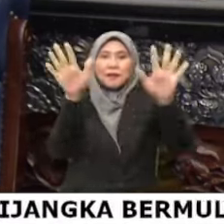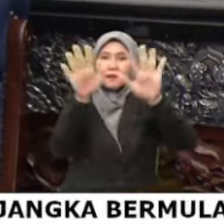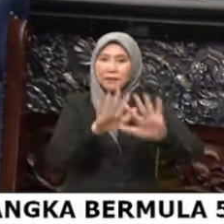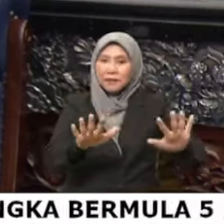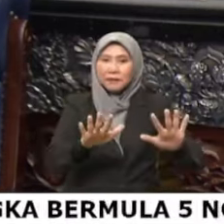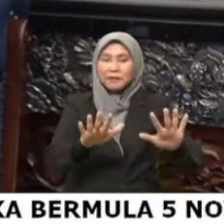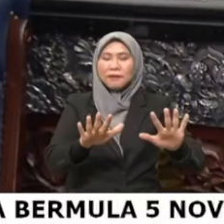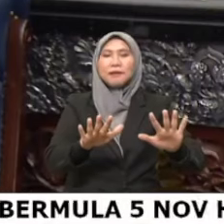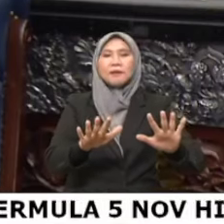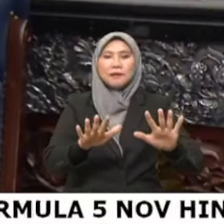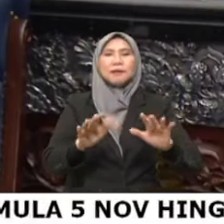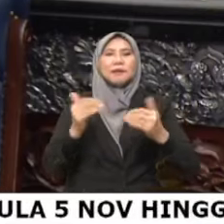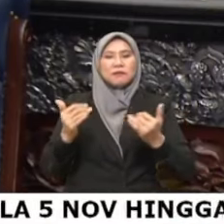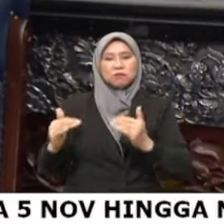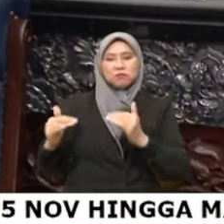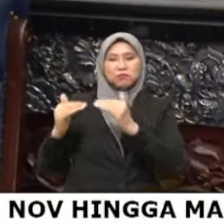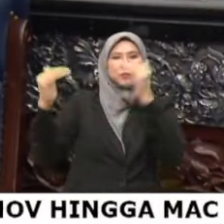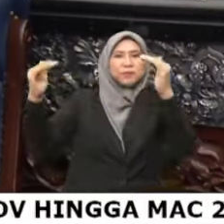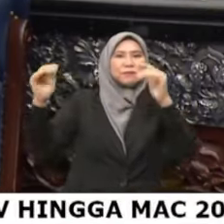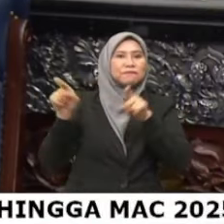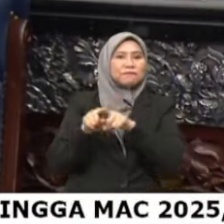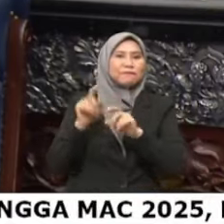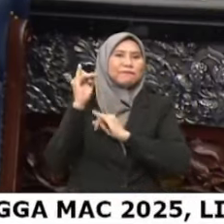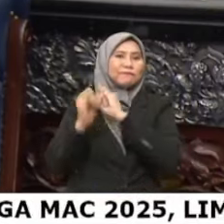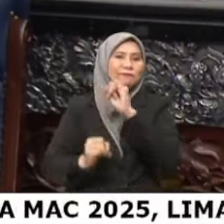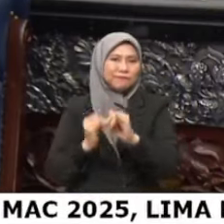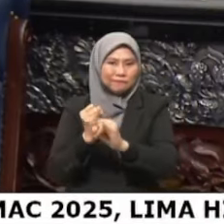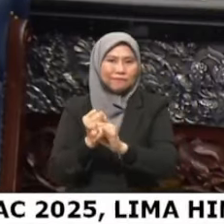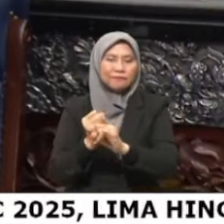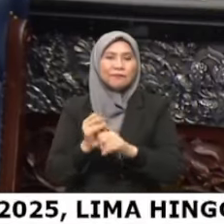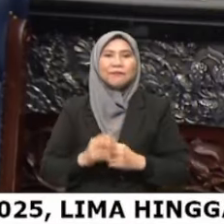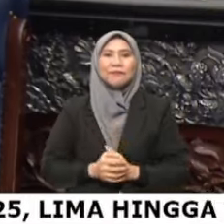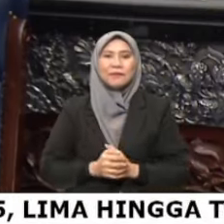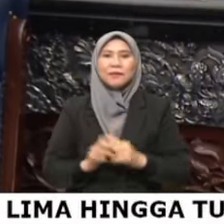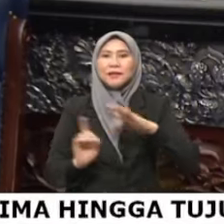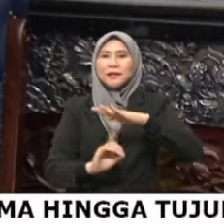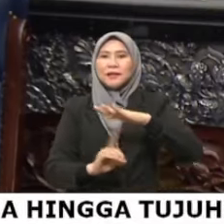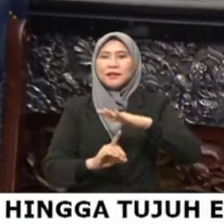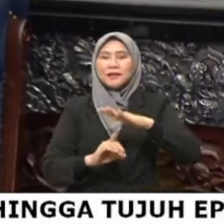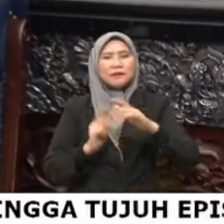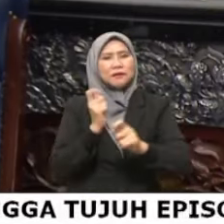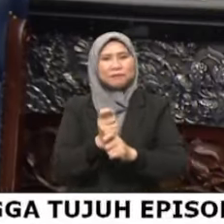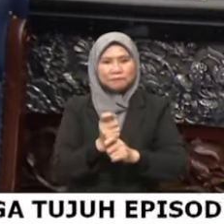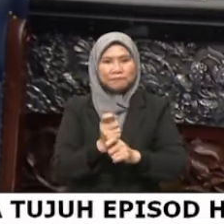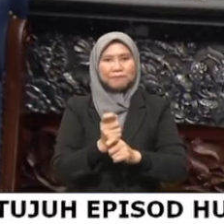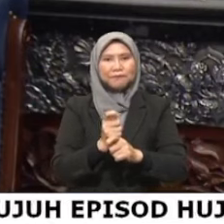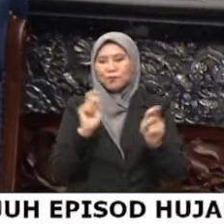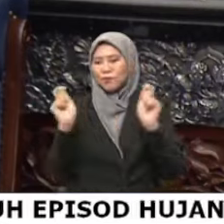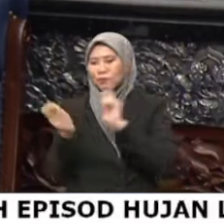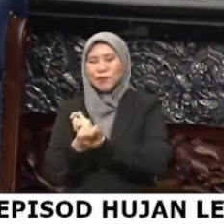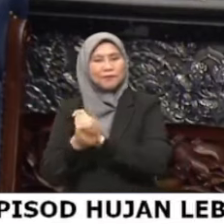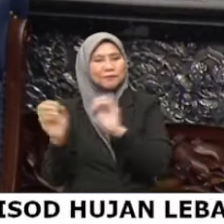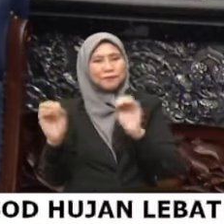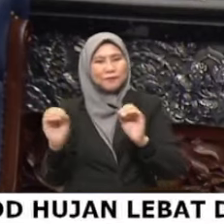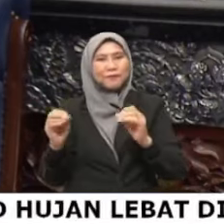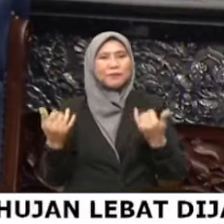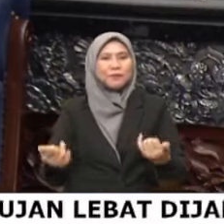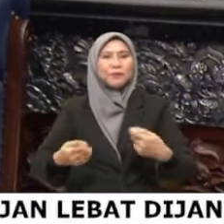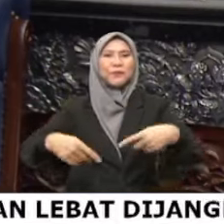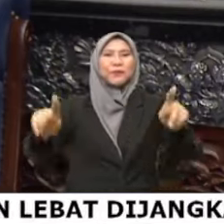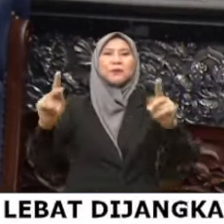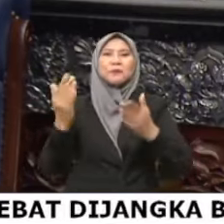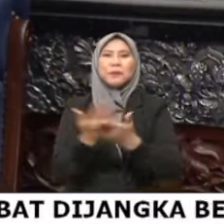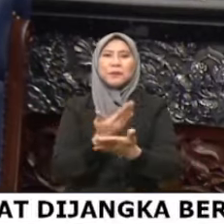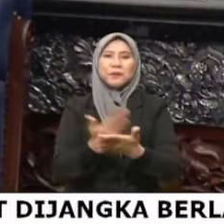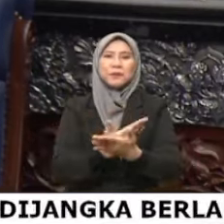mainkan peranan yang hebat di peringkat antarabangsa. Pastinya dasar luar negara kita tidak akan berubah. Bahkan kita akan membuka peluang-peluang baru